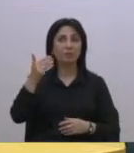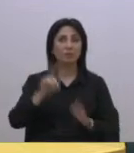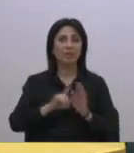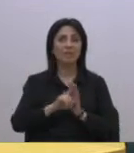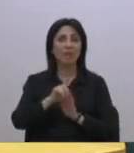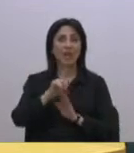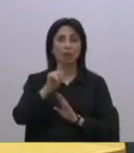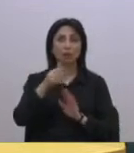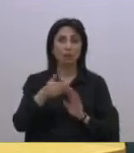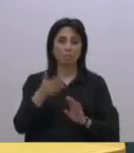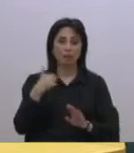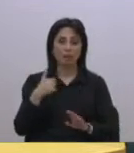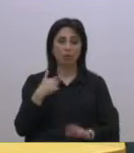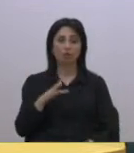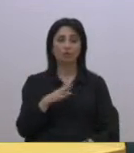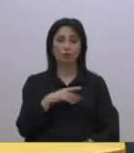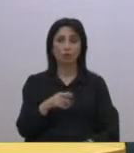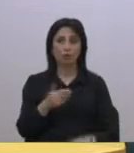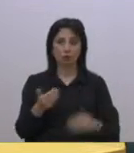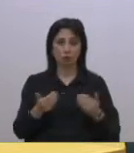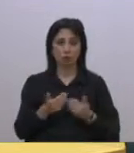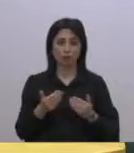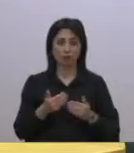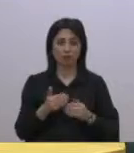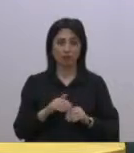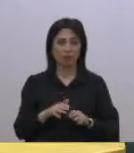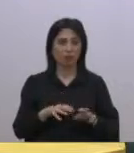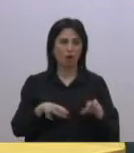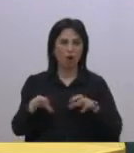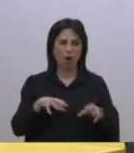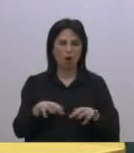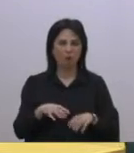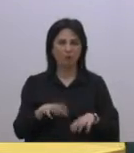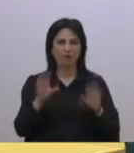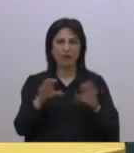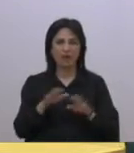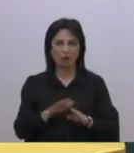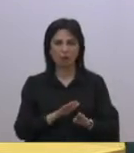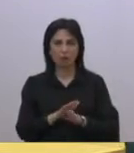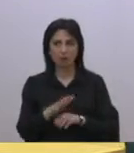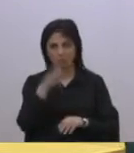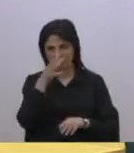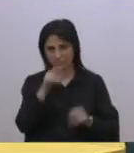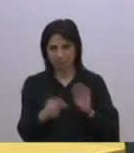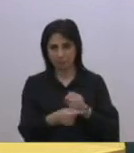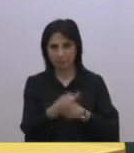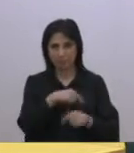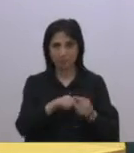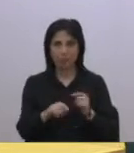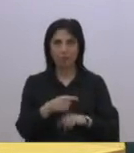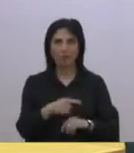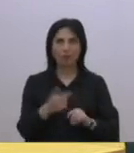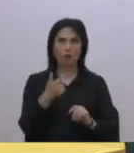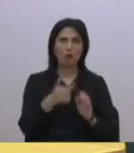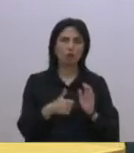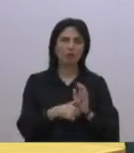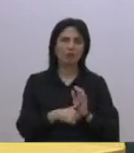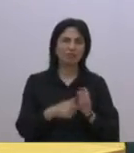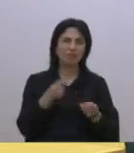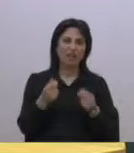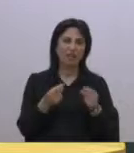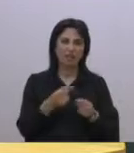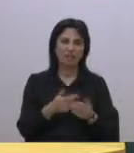თუ მანამდე ჩვენ ჰქონდა ცხოვრობდით სრულ კორუფციაში, კანონების შესრულება იყო შეუძლებელი, ჰქონდა 26 გადასახადი,